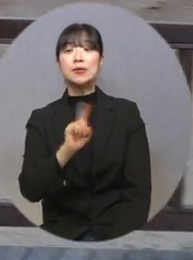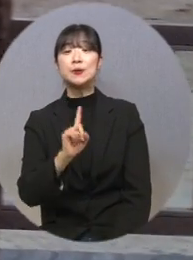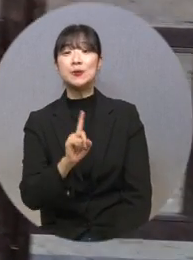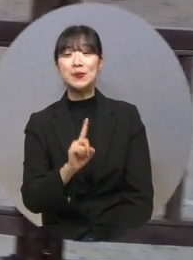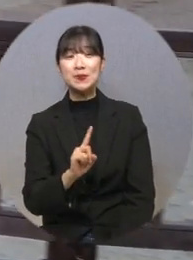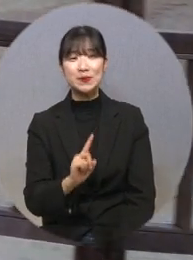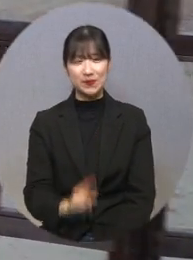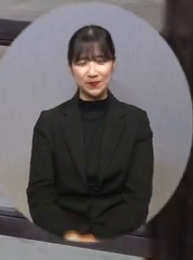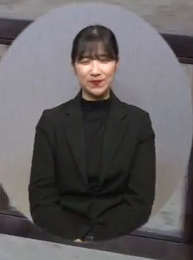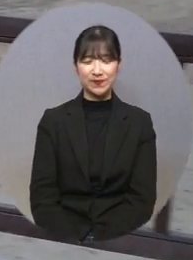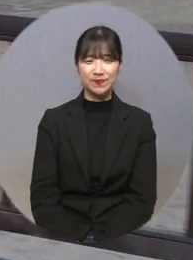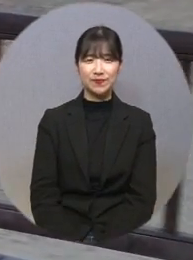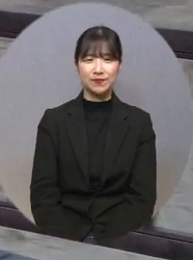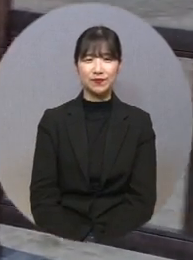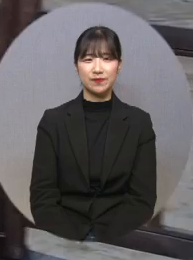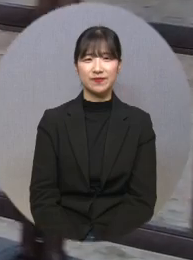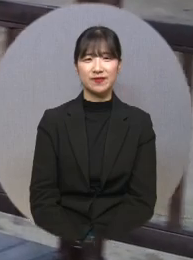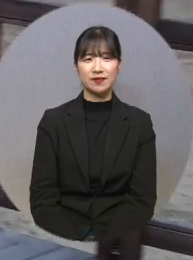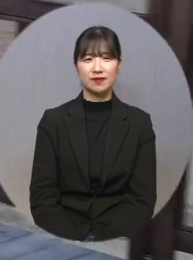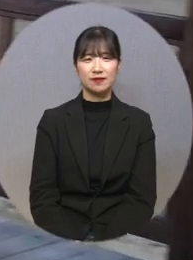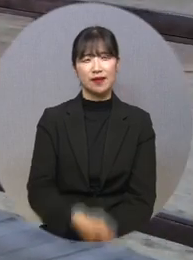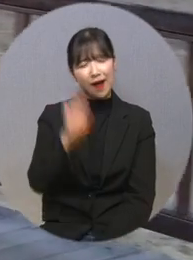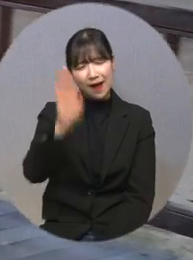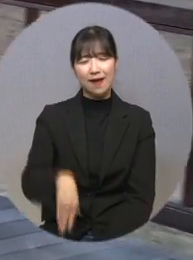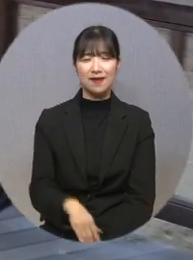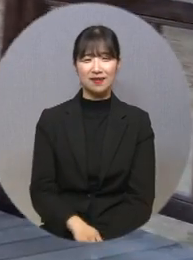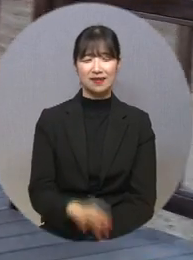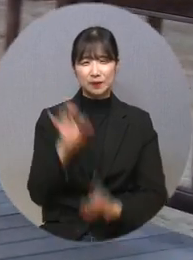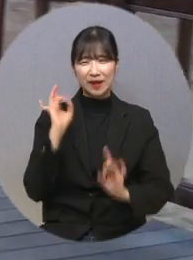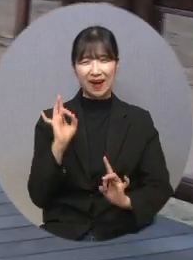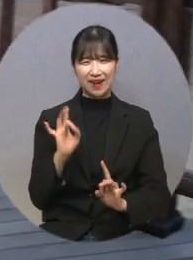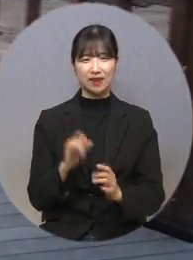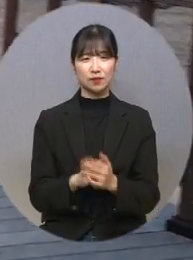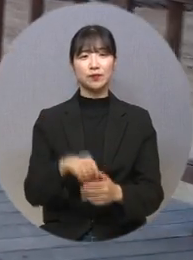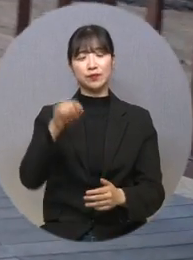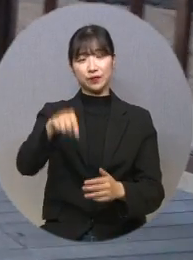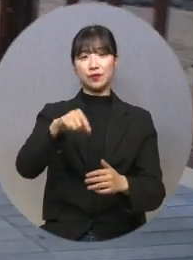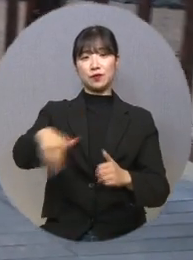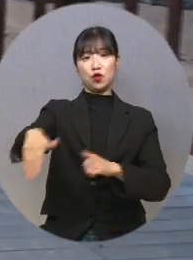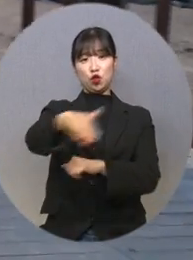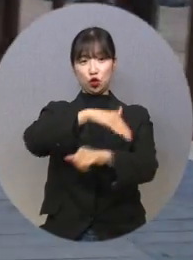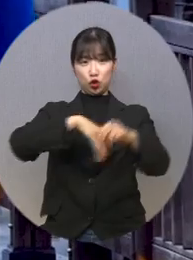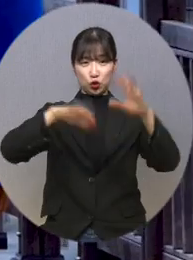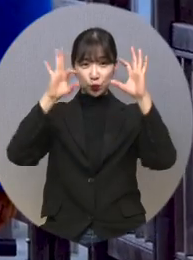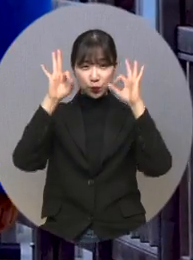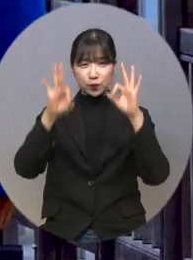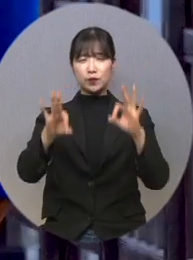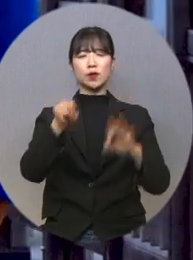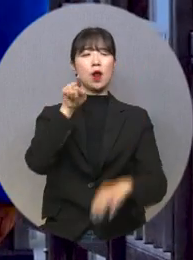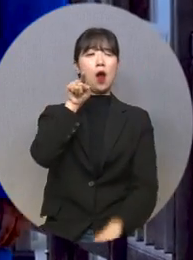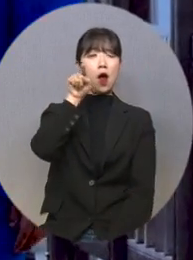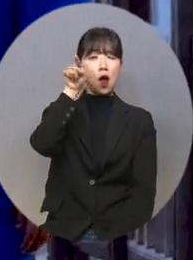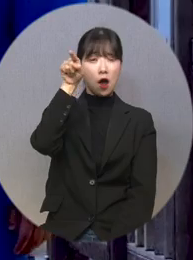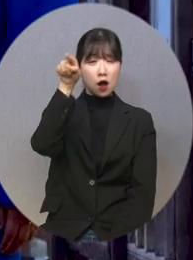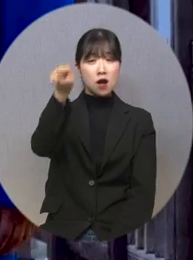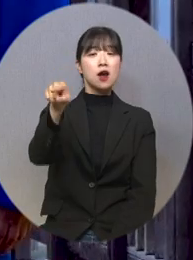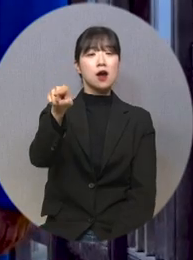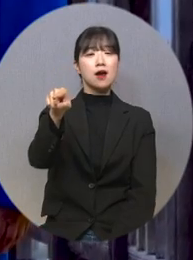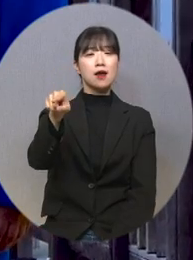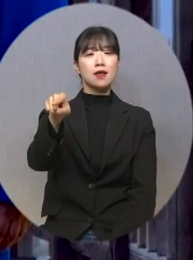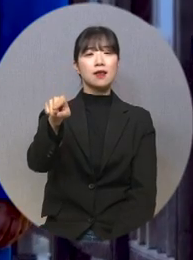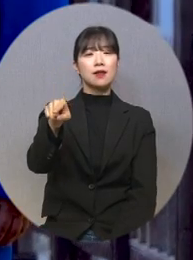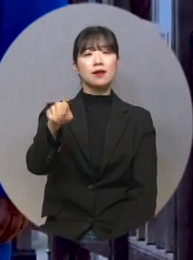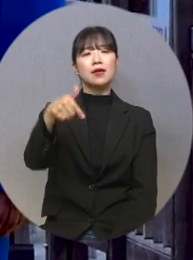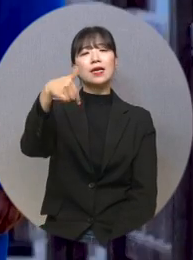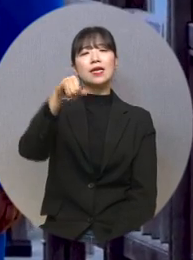돌머리? 잠수아. 야 아빠 오빠. 지금 이 해안가 주변을 해가지고 원래 네. 저쪽에. 이쪽에 이제 거기 기암